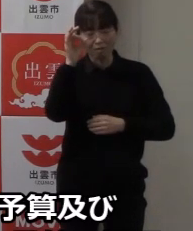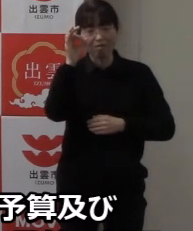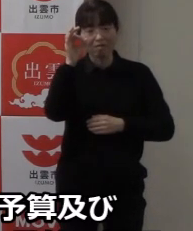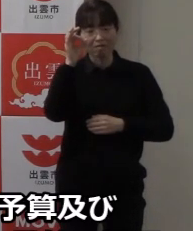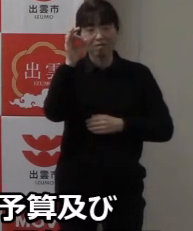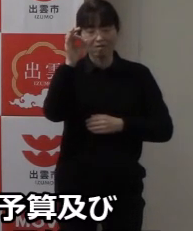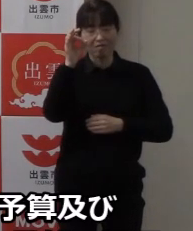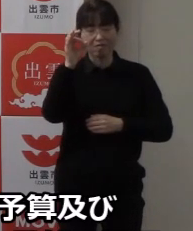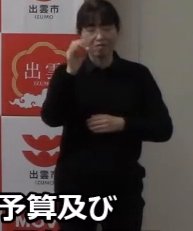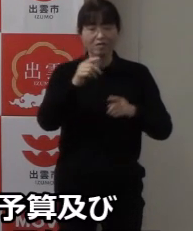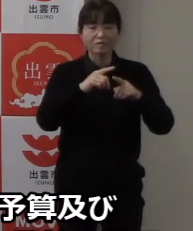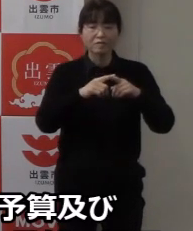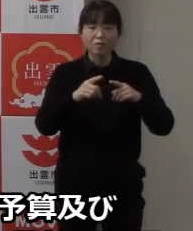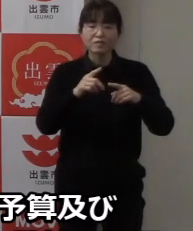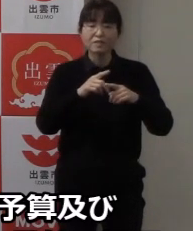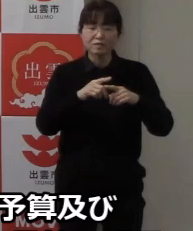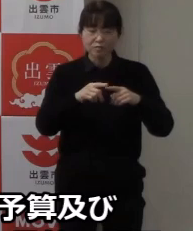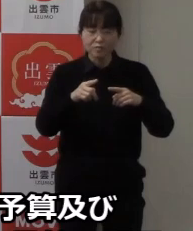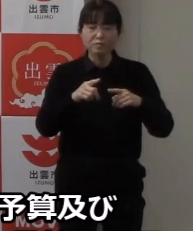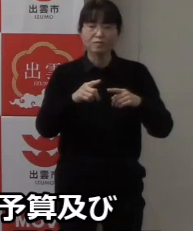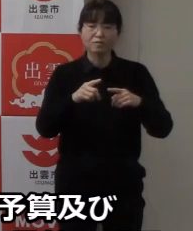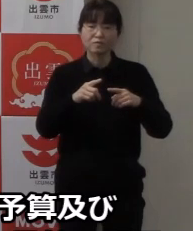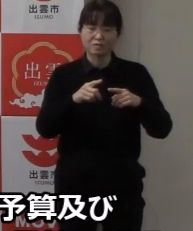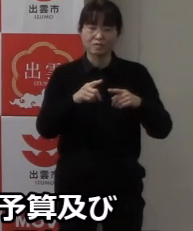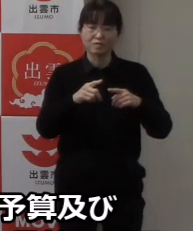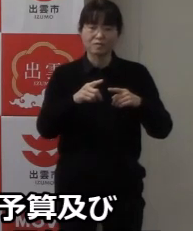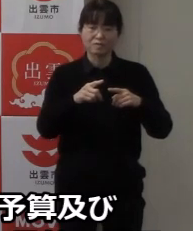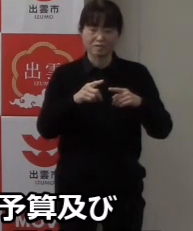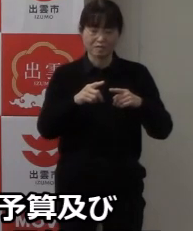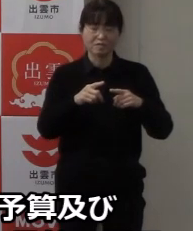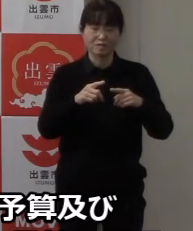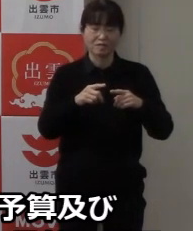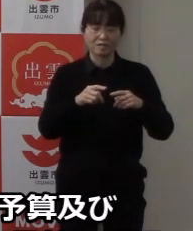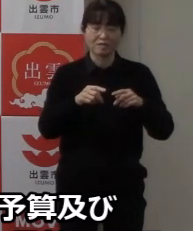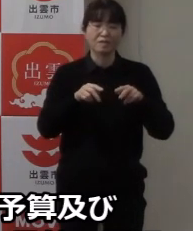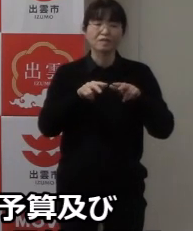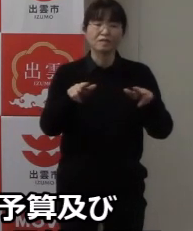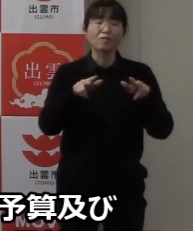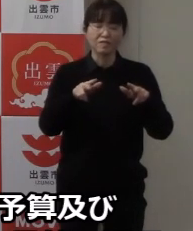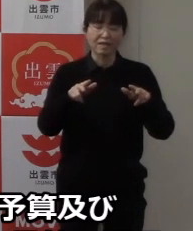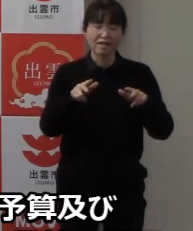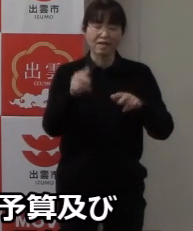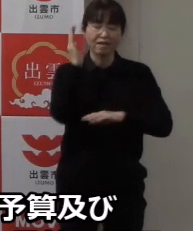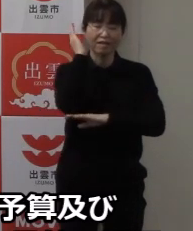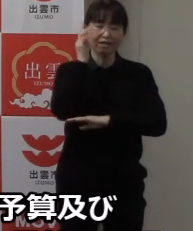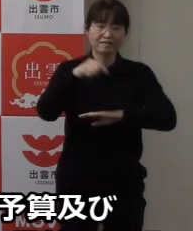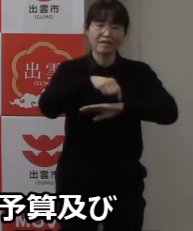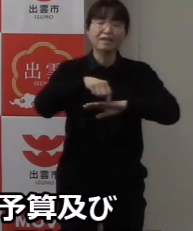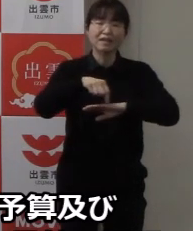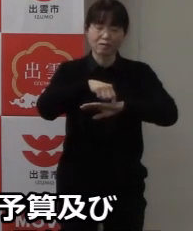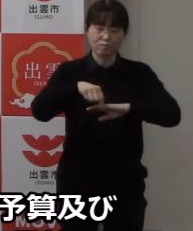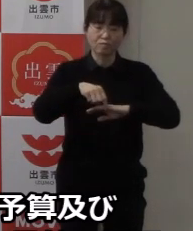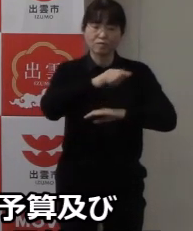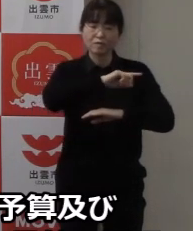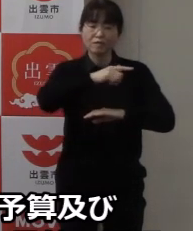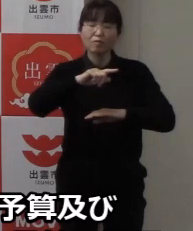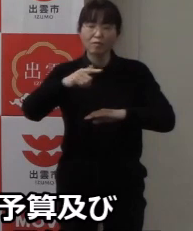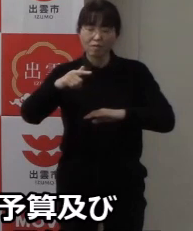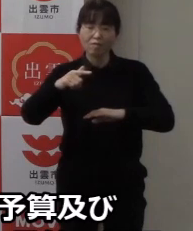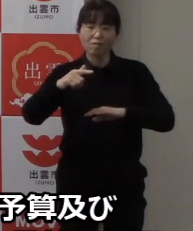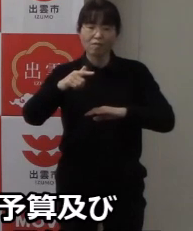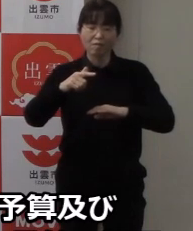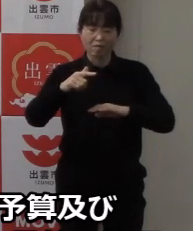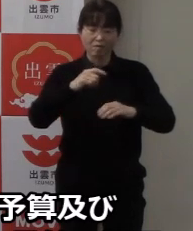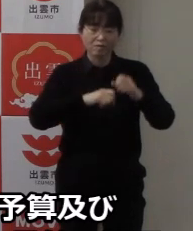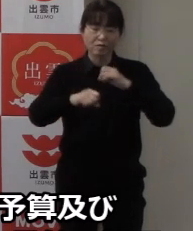ね、少しずつこう政策的といいますか、こういろいろなことがですね、取